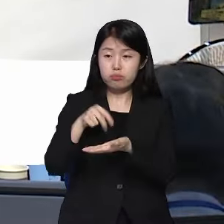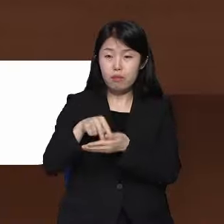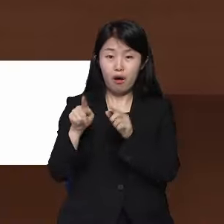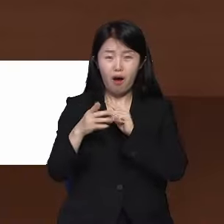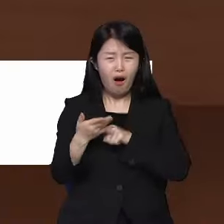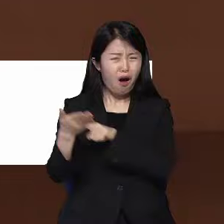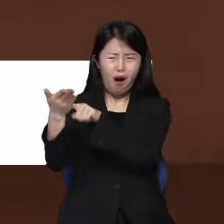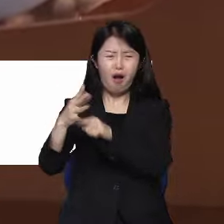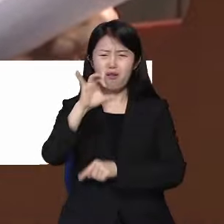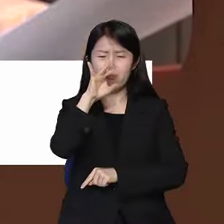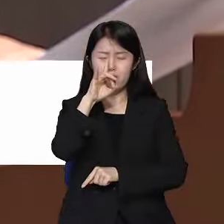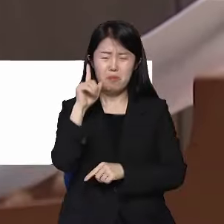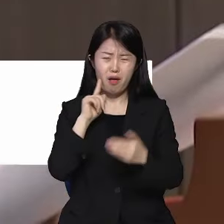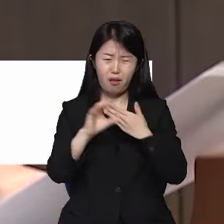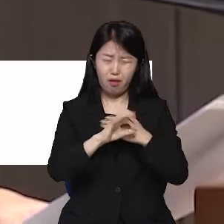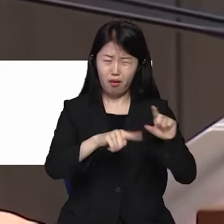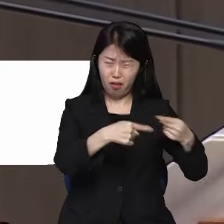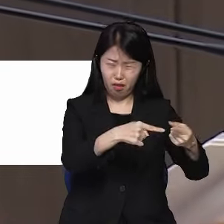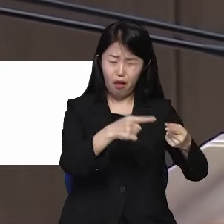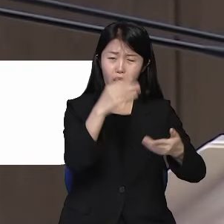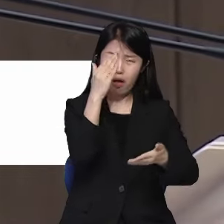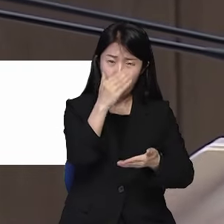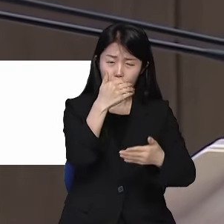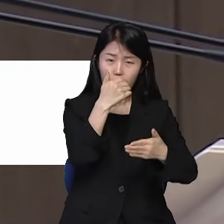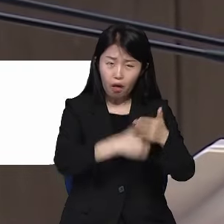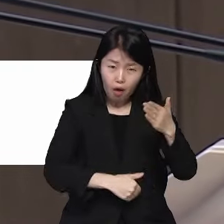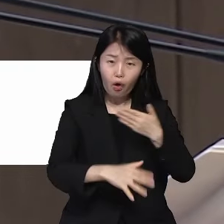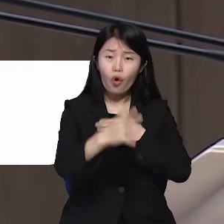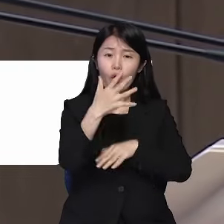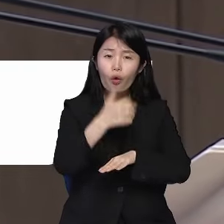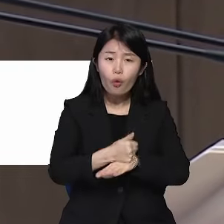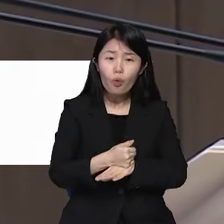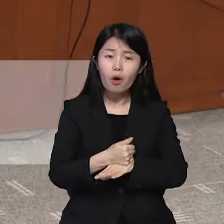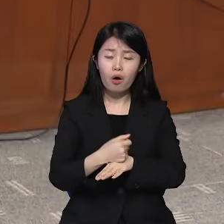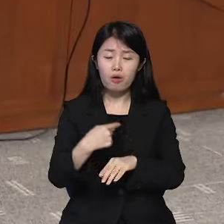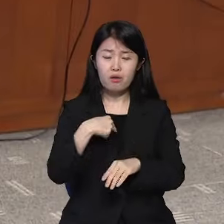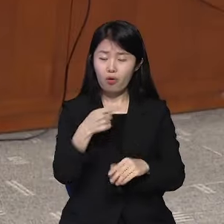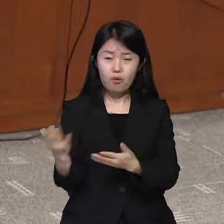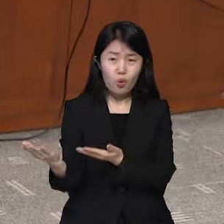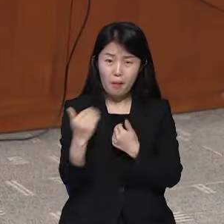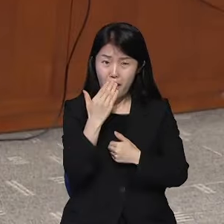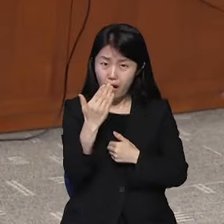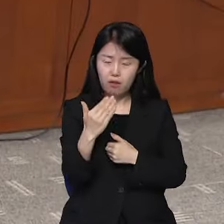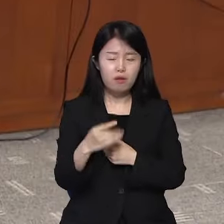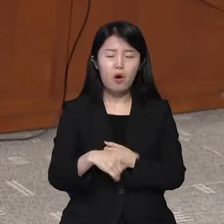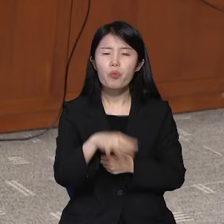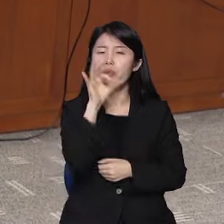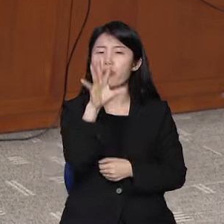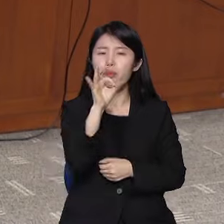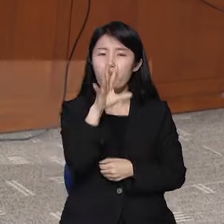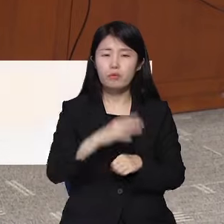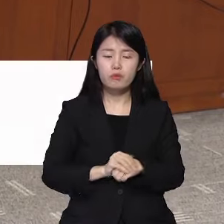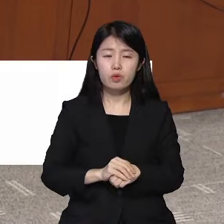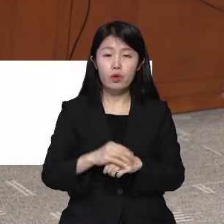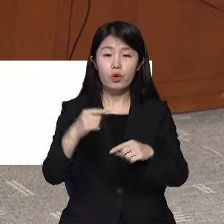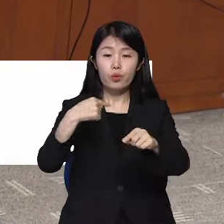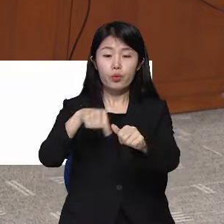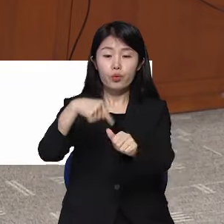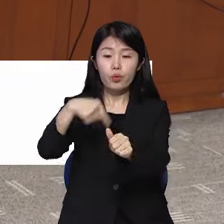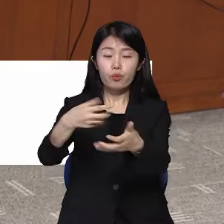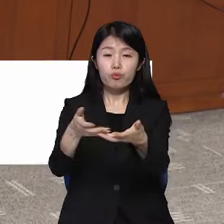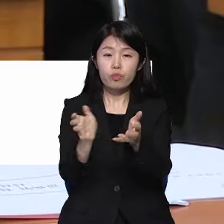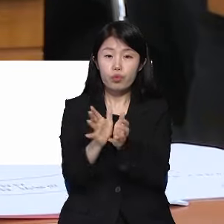경우 순천대 의대 유치 가능성은 사실상 0% 강조했습니다 그러면서 교육부 장관과의 면담을